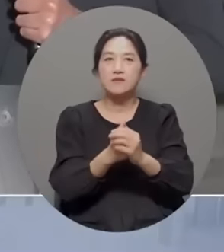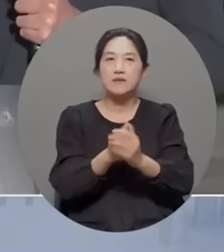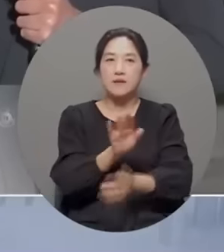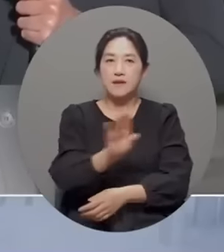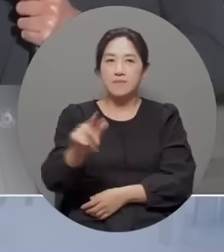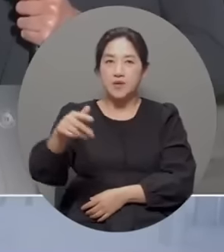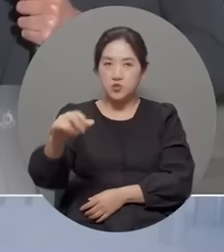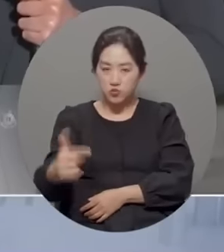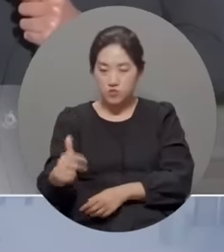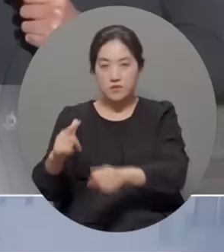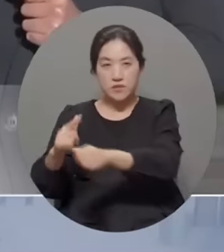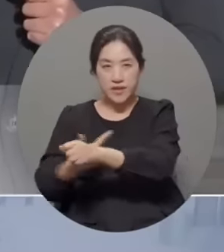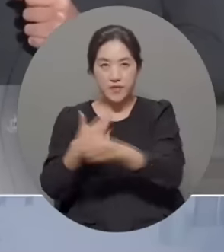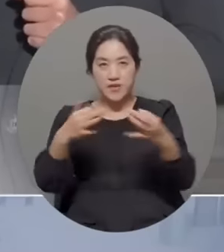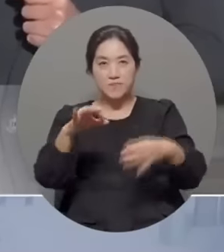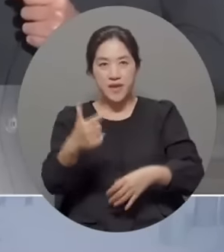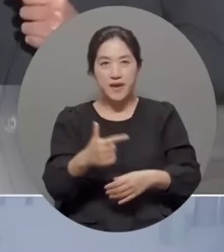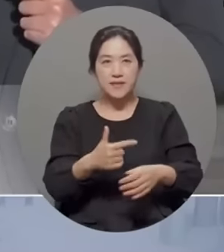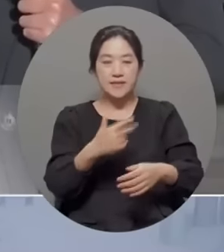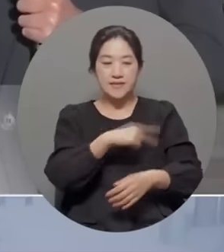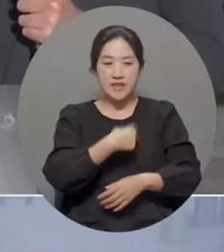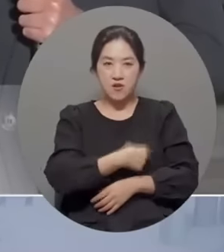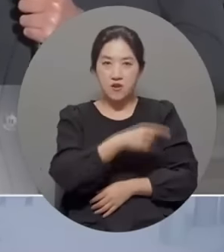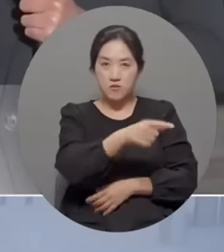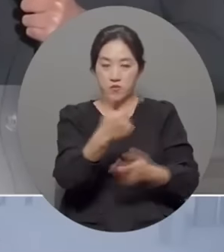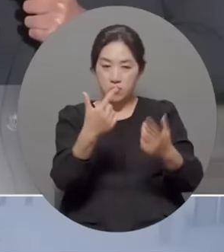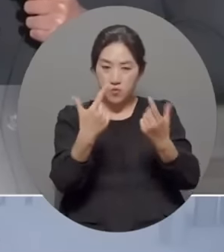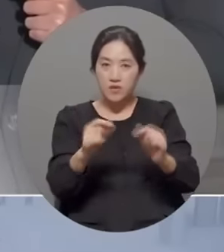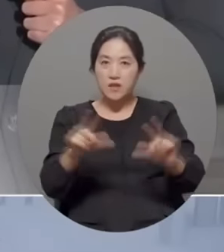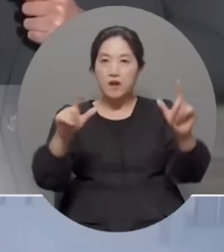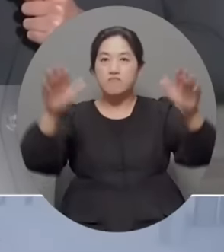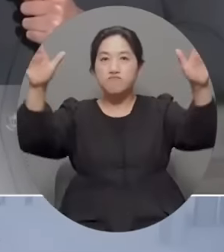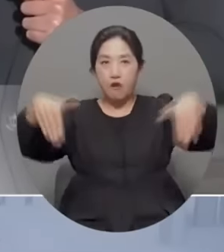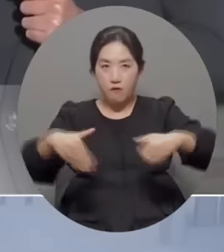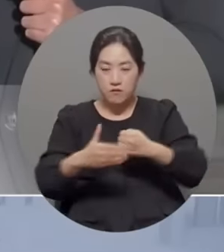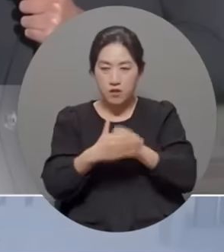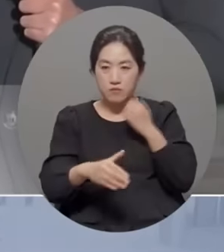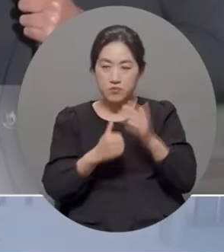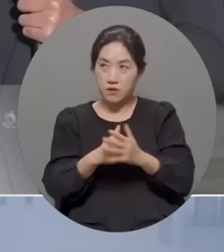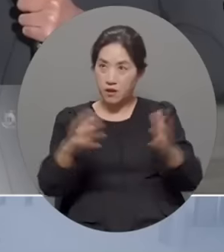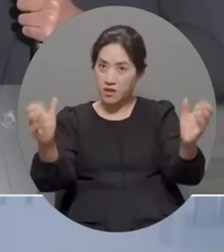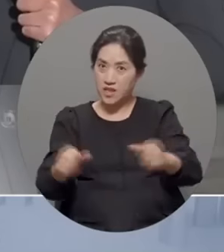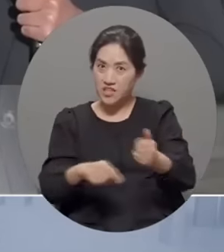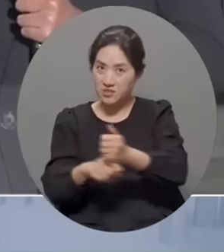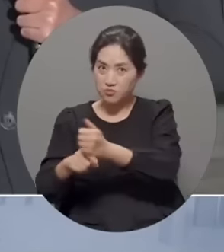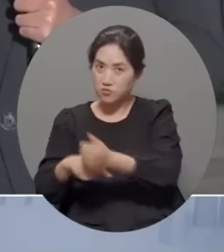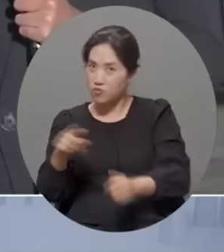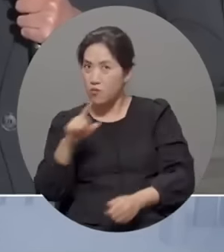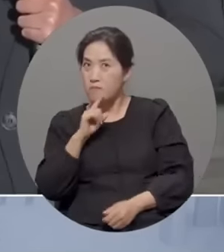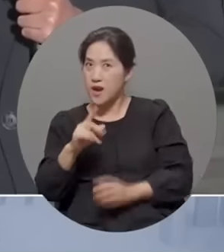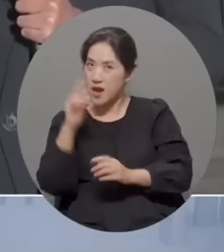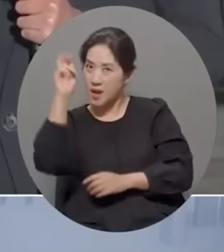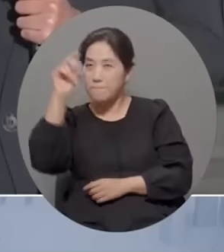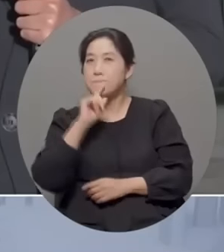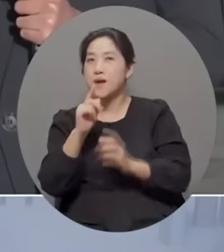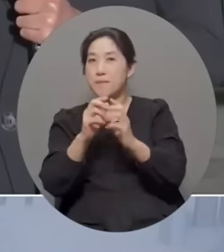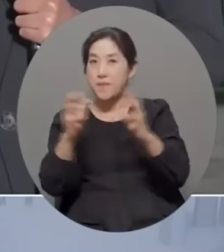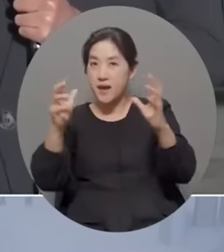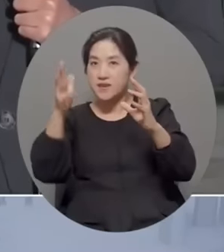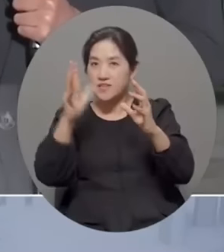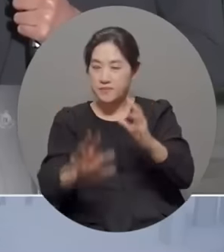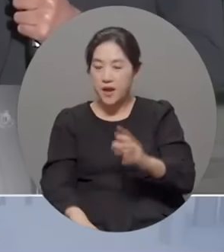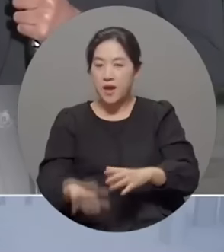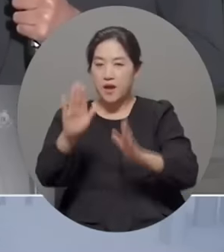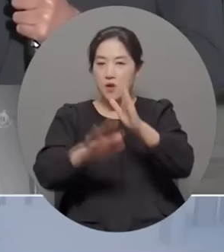대령과 김계환 사령관, 이 두 사람을 같은 날 부르다 보니 대질 신문을 할 거라는 관측들이 많았는데요. 공수처